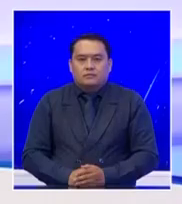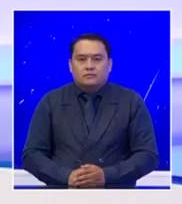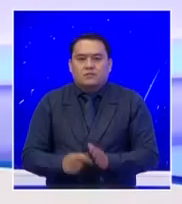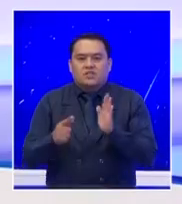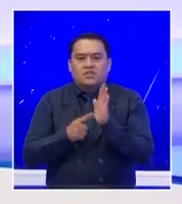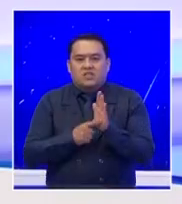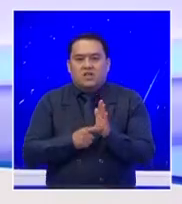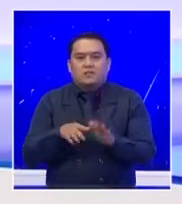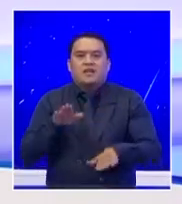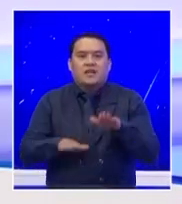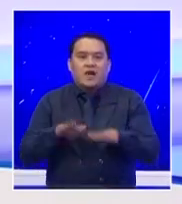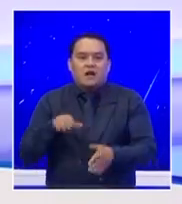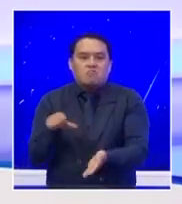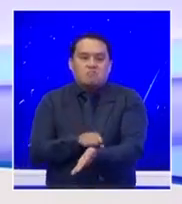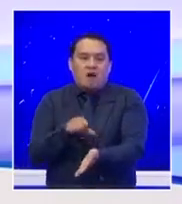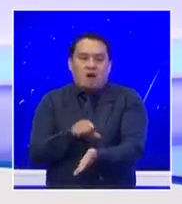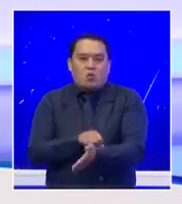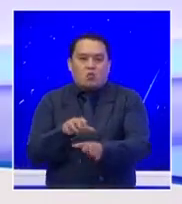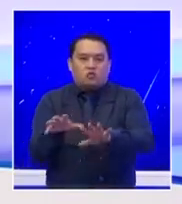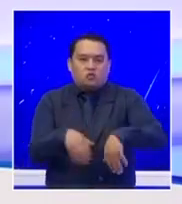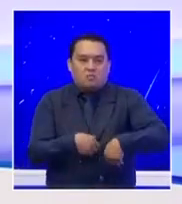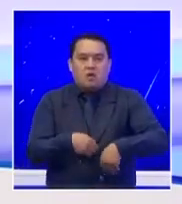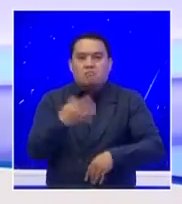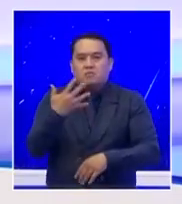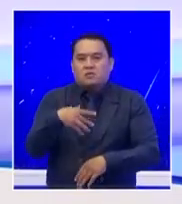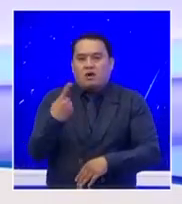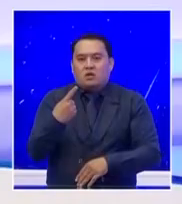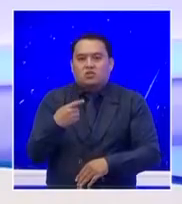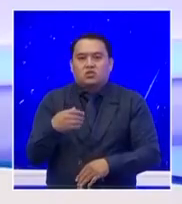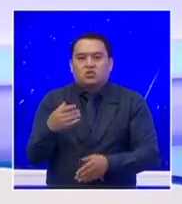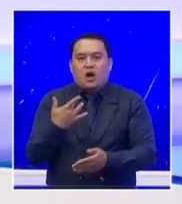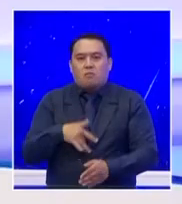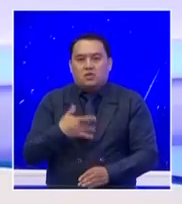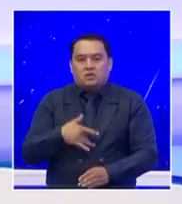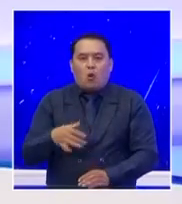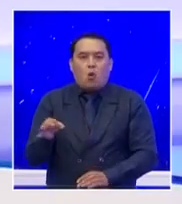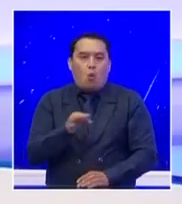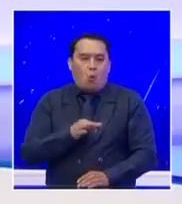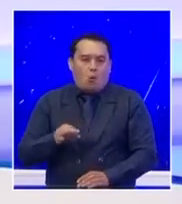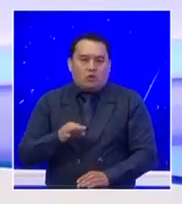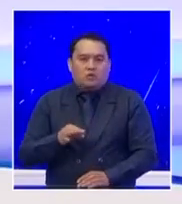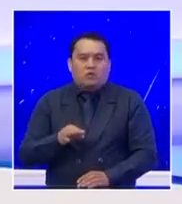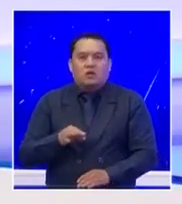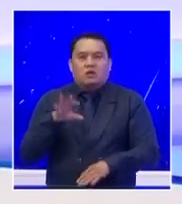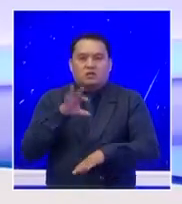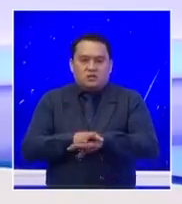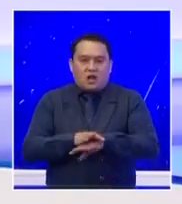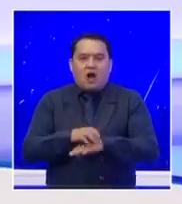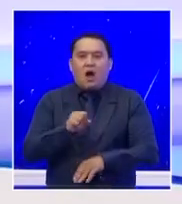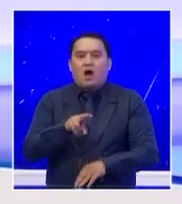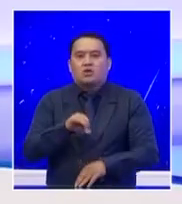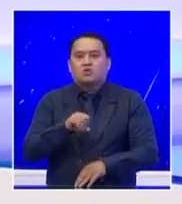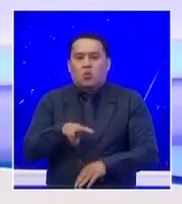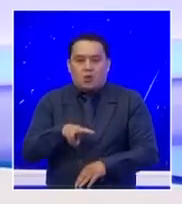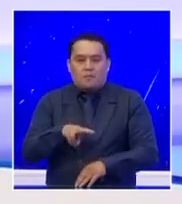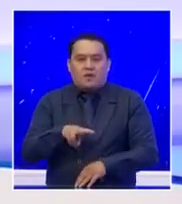Более 7 килограммов марихуаны изъяли у 51-летнего жителя Жамбылской области. Инцидент прошел в селе Акжол